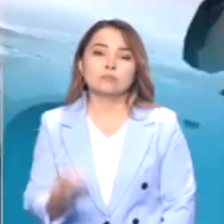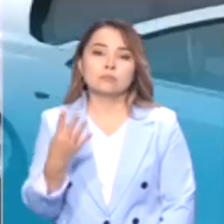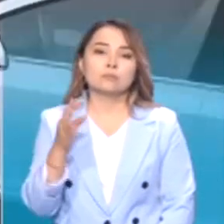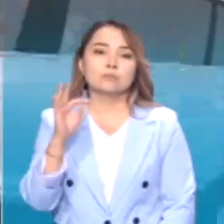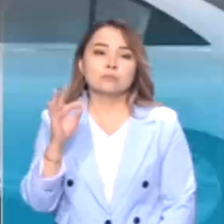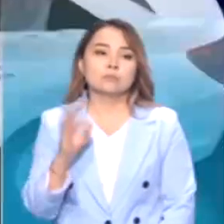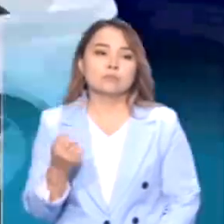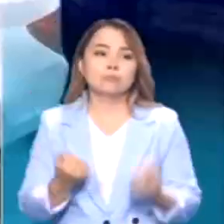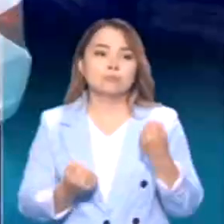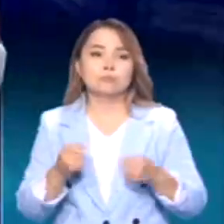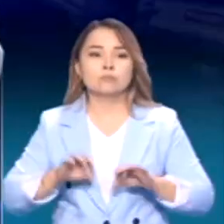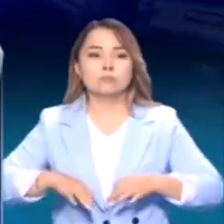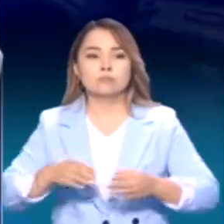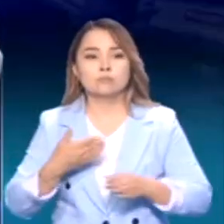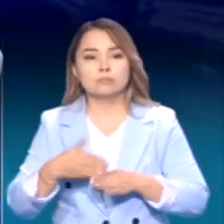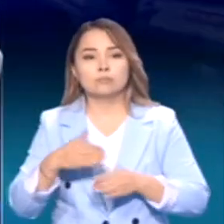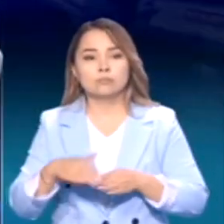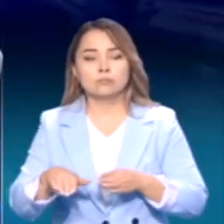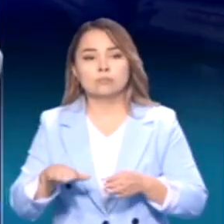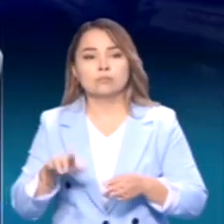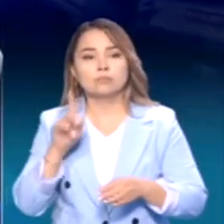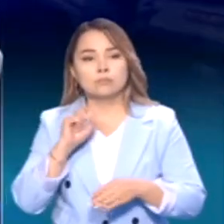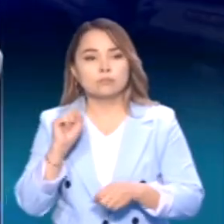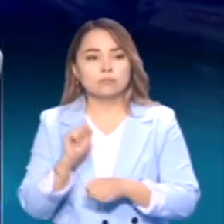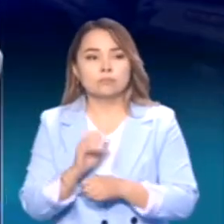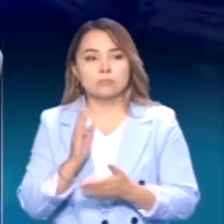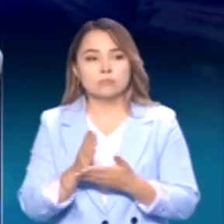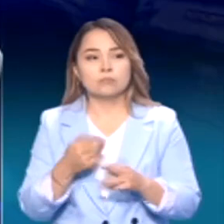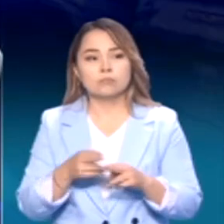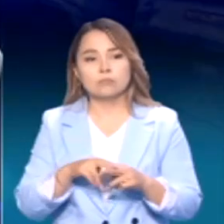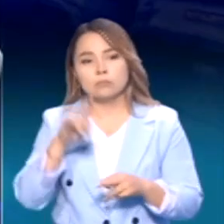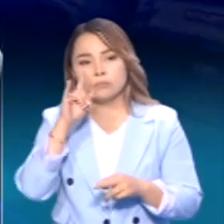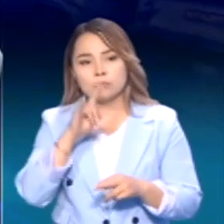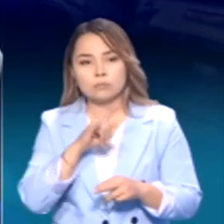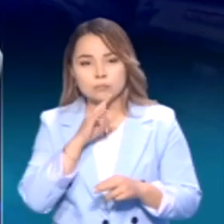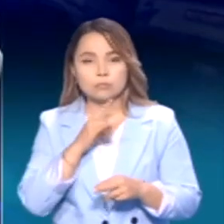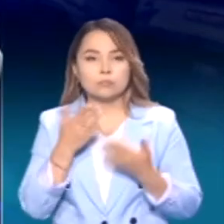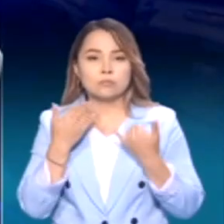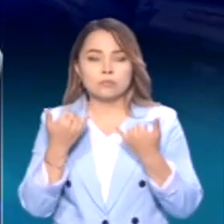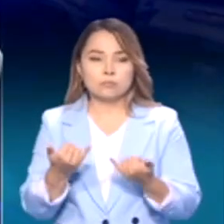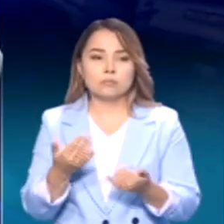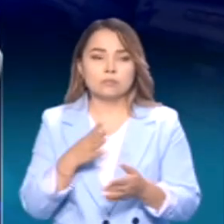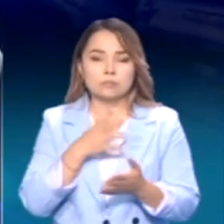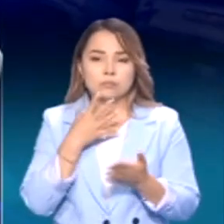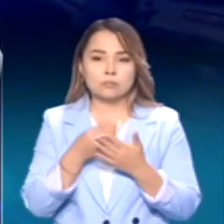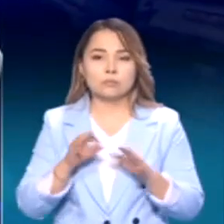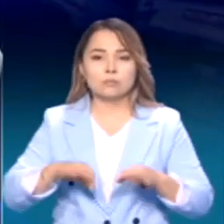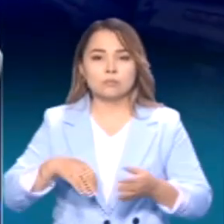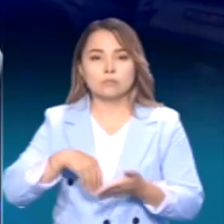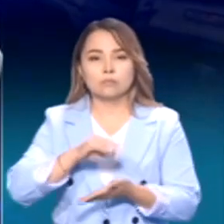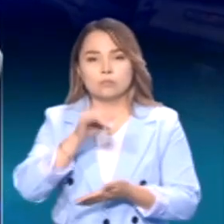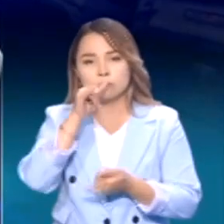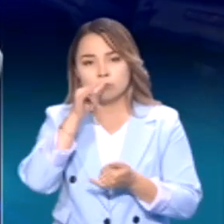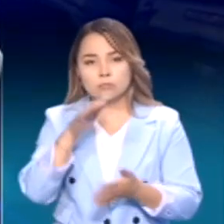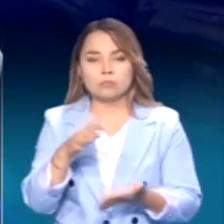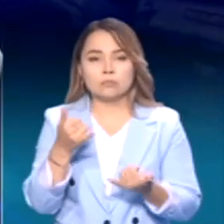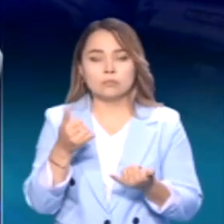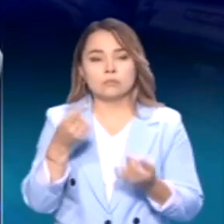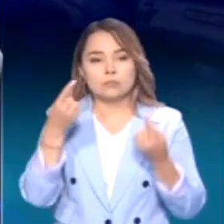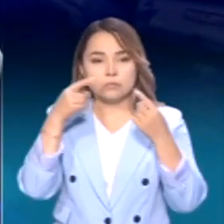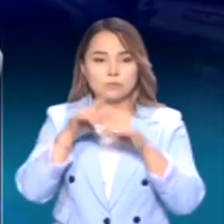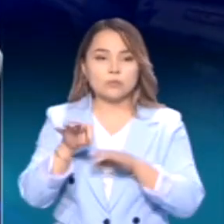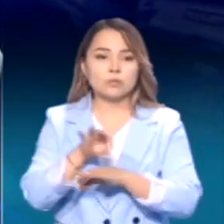4%-бен автонесие алу бағдарламасы тоқтатылды. Яғни бұдан былай қазақстандықтар жеңілдетілген шартпен көлік ала алмайды. Индустрия